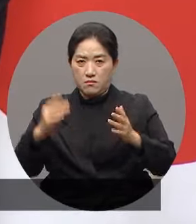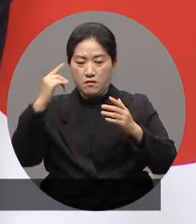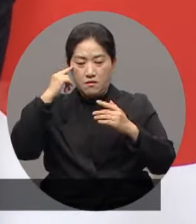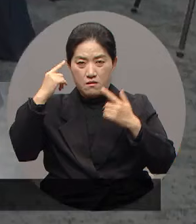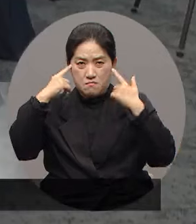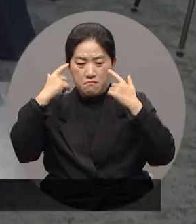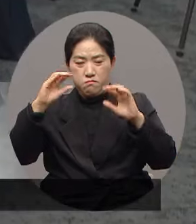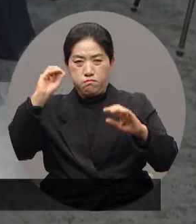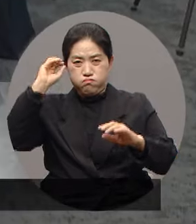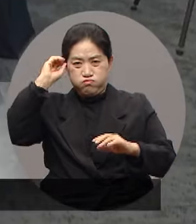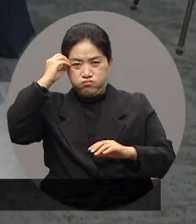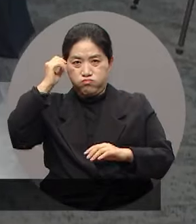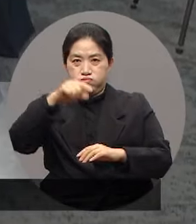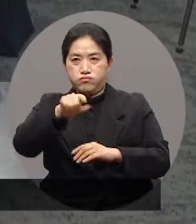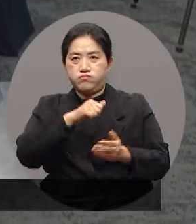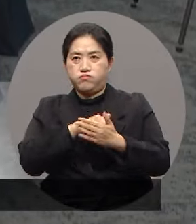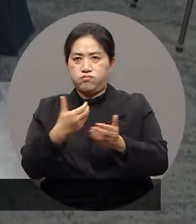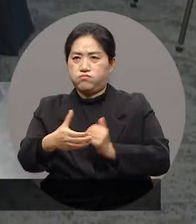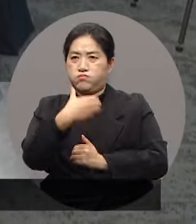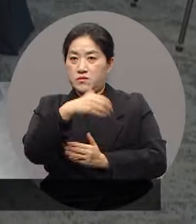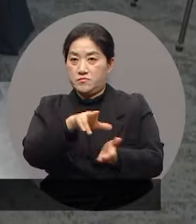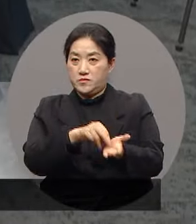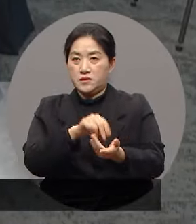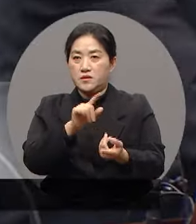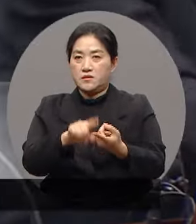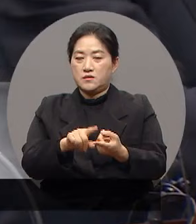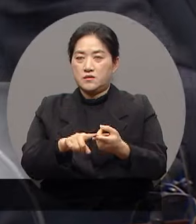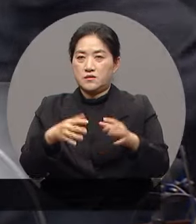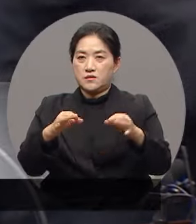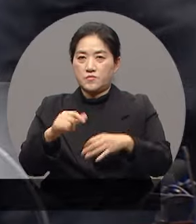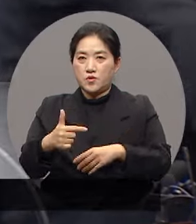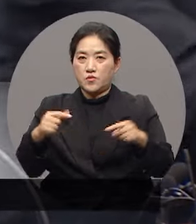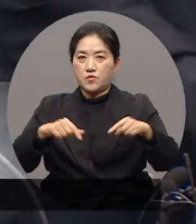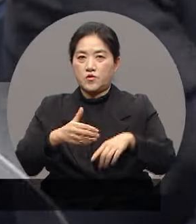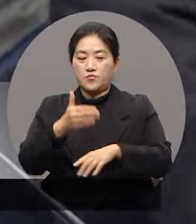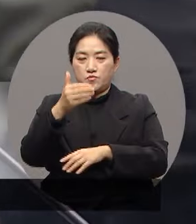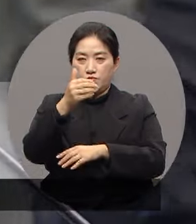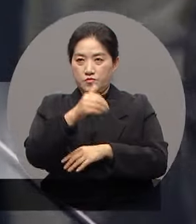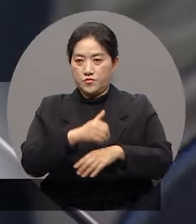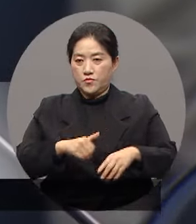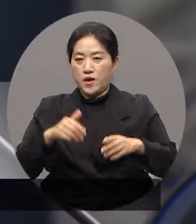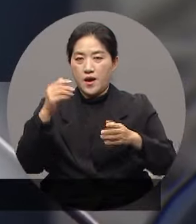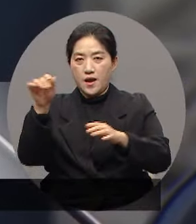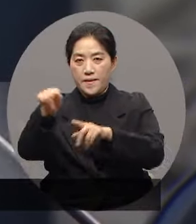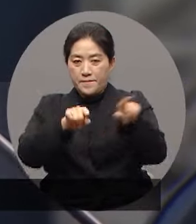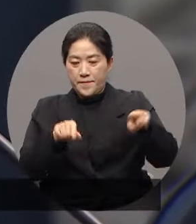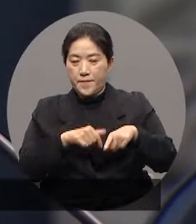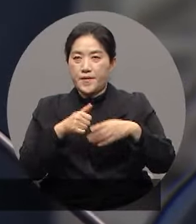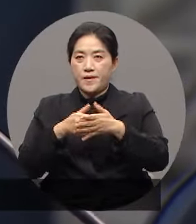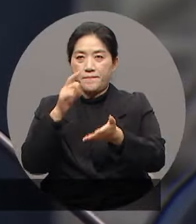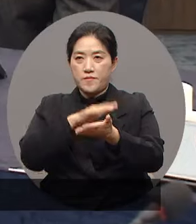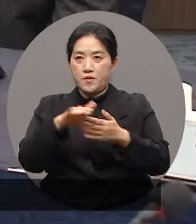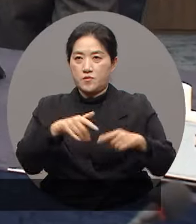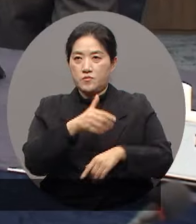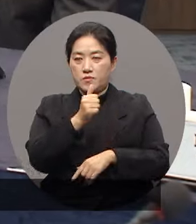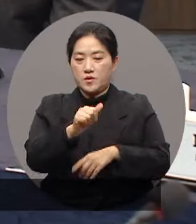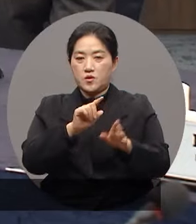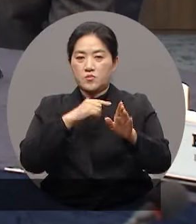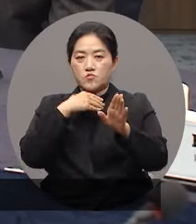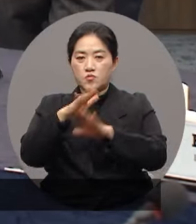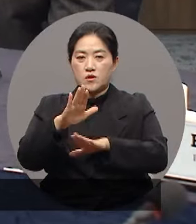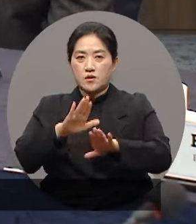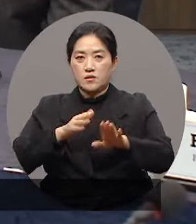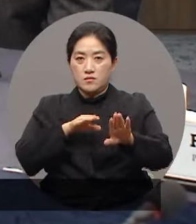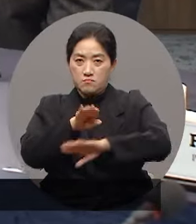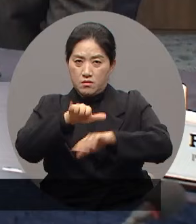먼저 한국 대표인 김건 외교부 한반도 평화교섭 본부장이 북한이 역주행을 하고 있다고 말을 꺼냈습니다. 김건